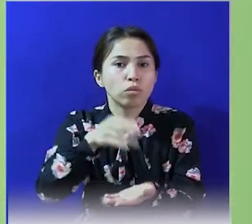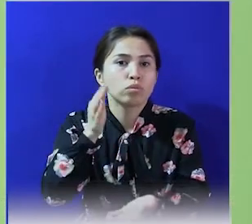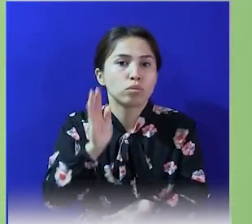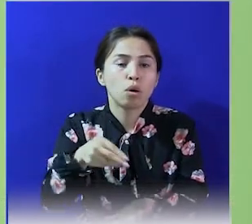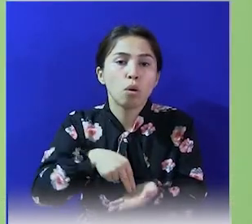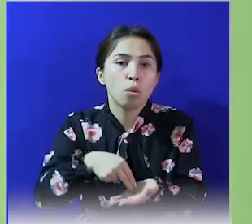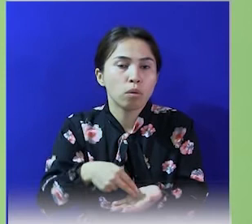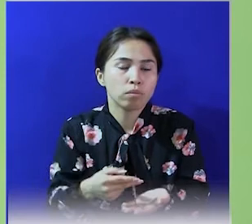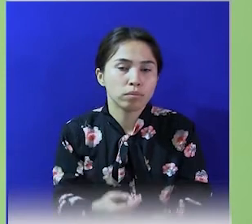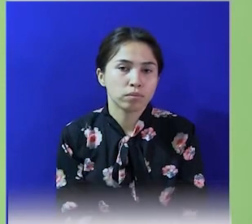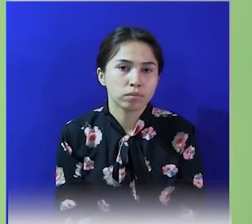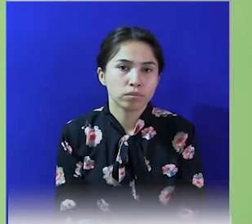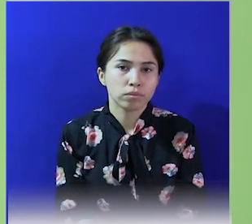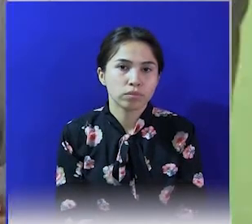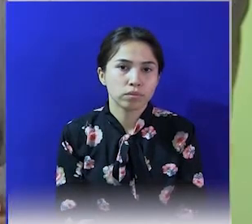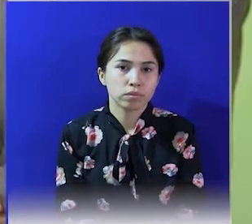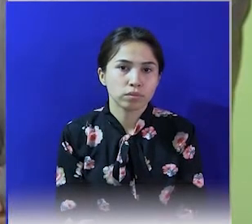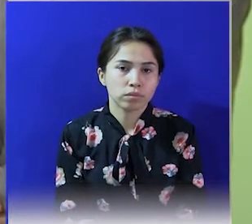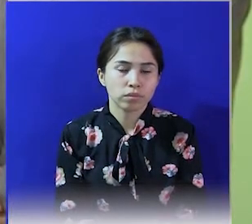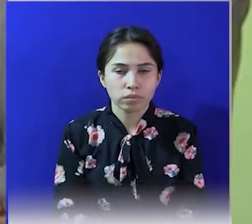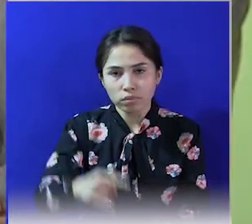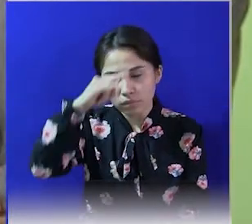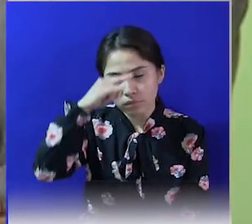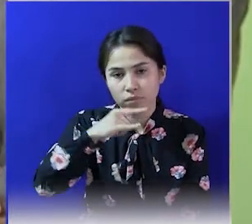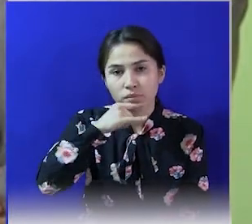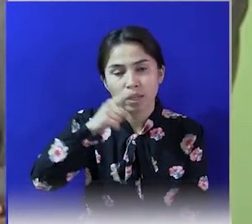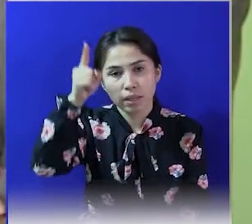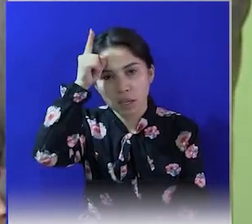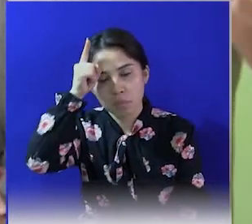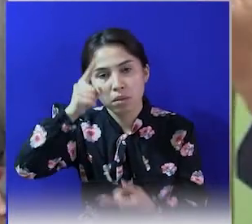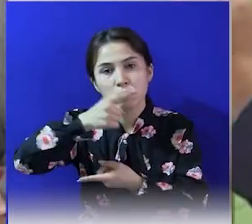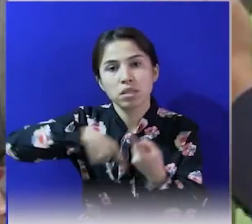определенные средства. Катерина Иващенко, Айжан Жуматказа, 77 News.